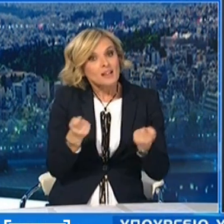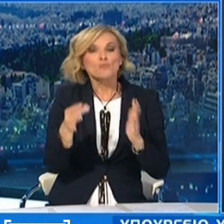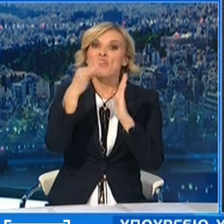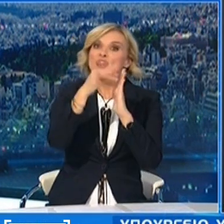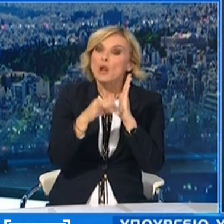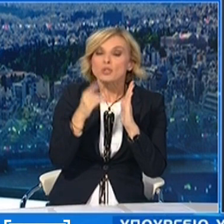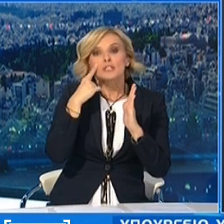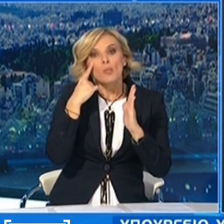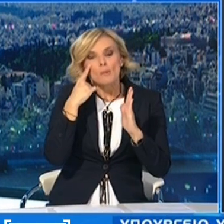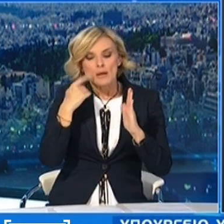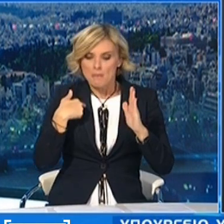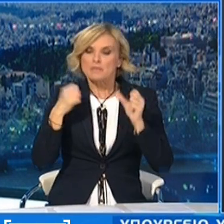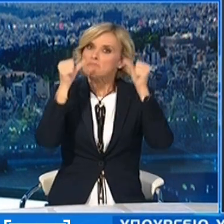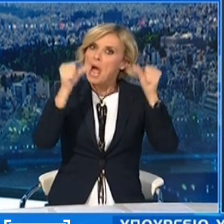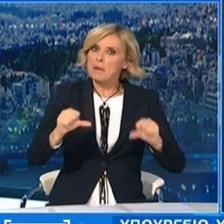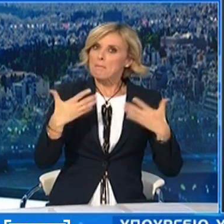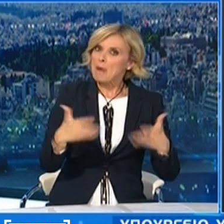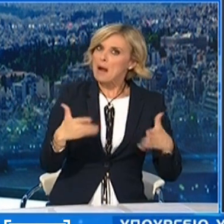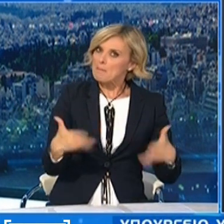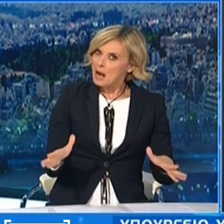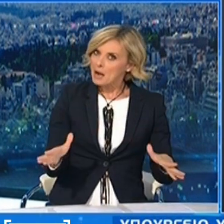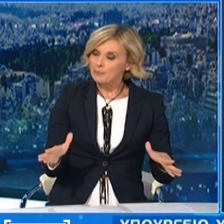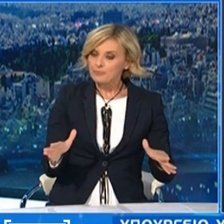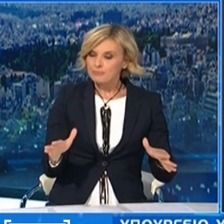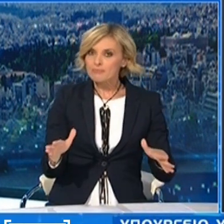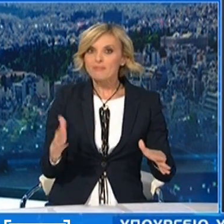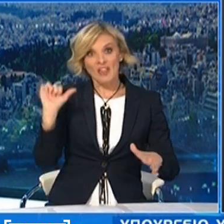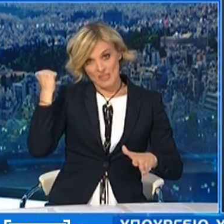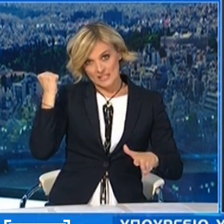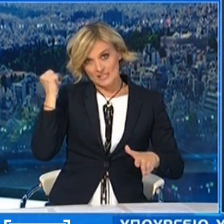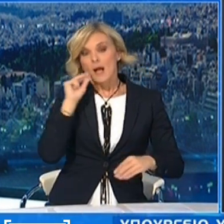στάδιο. Γίνανε οι σχετικές ανακοινώσεις. Από το απόγευμα και μετά όμως,